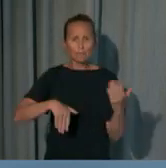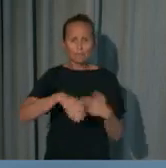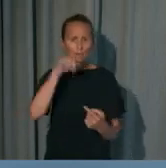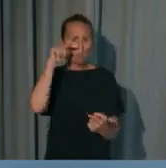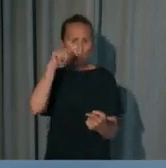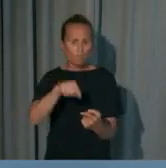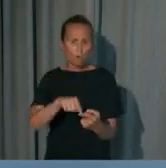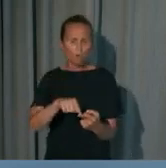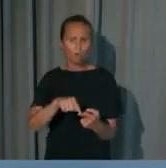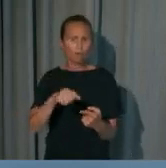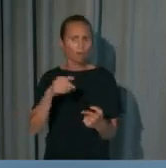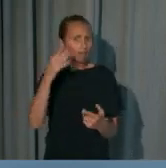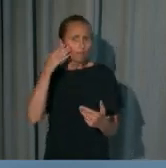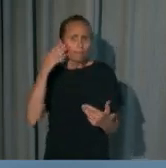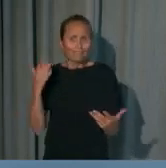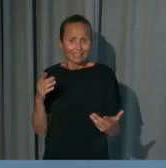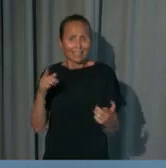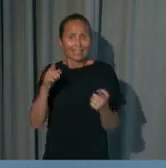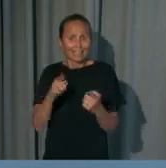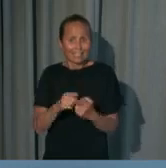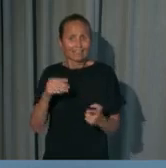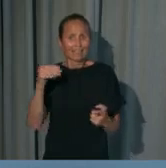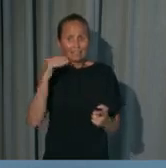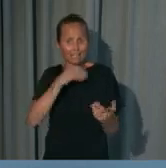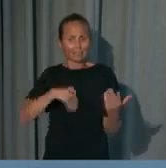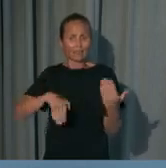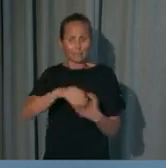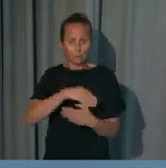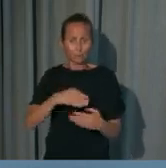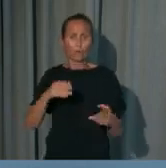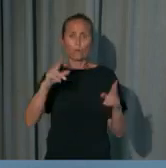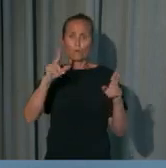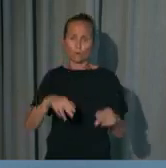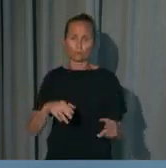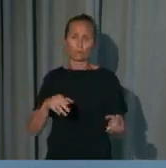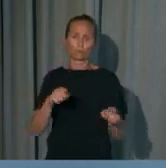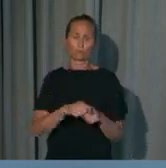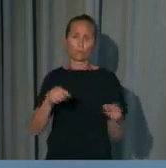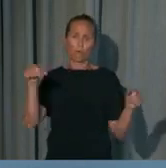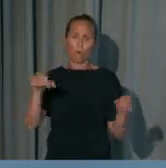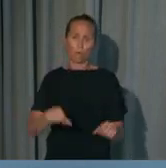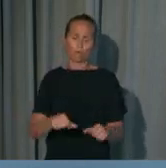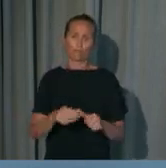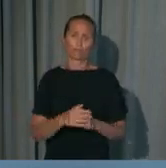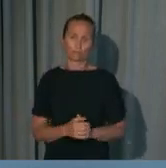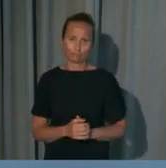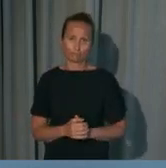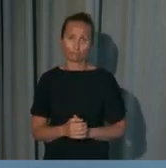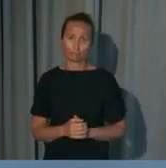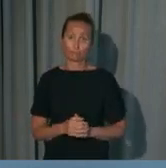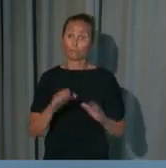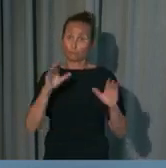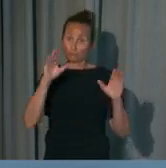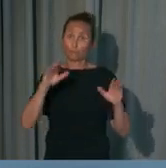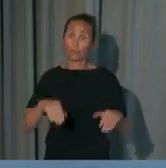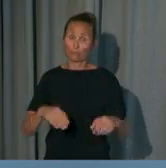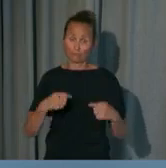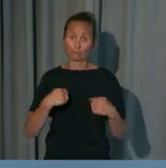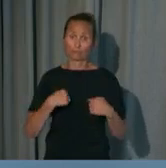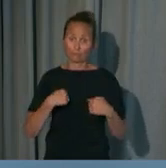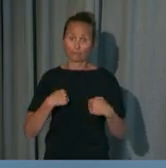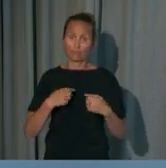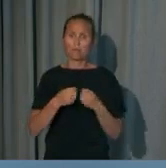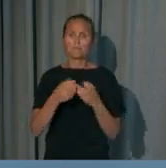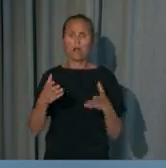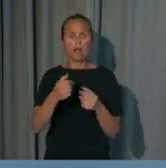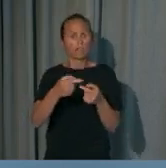målet, så er det skeive miljøet uansett offeret. Og jeg vet at mange